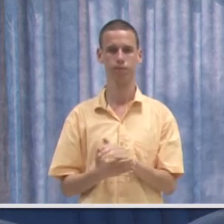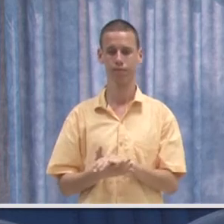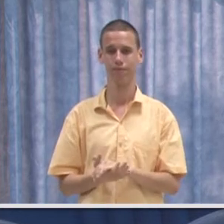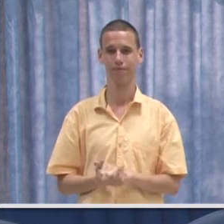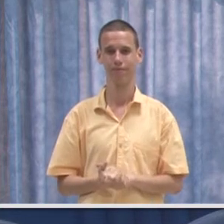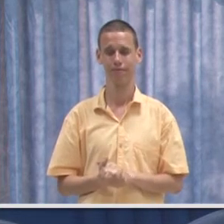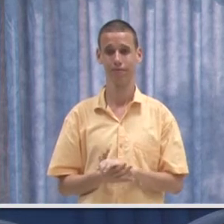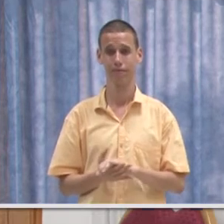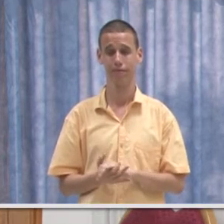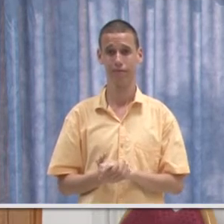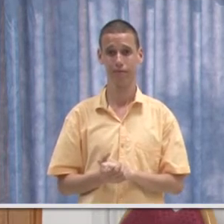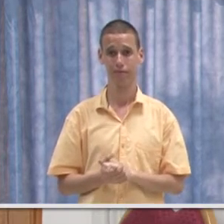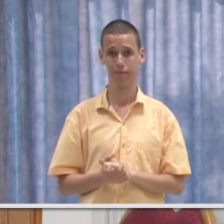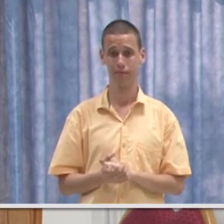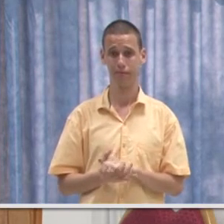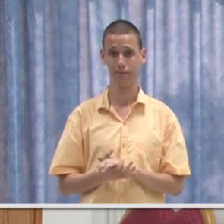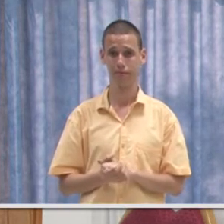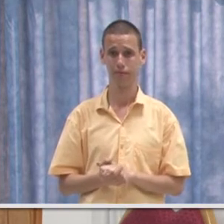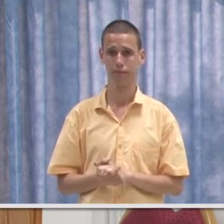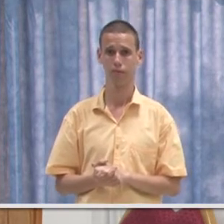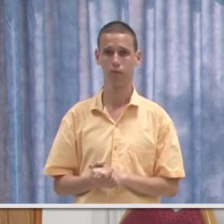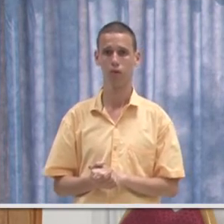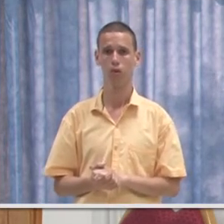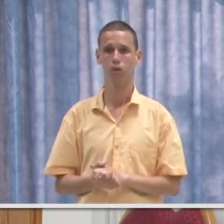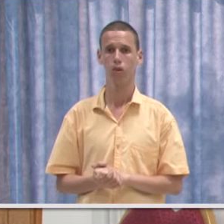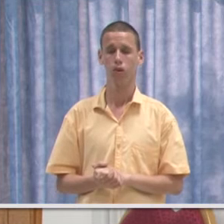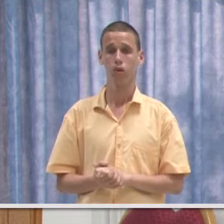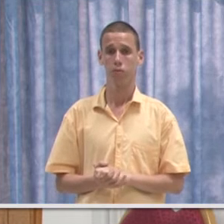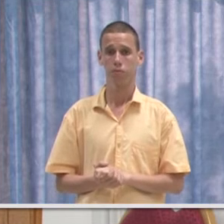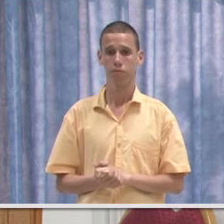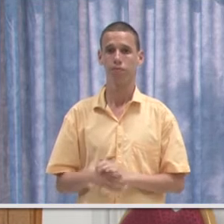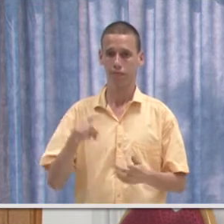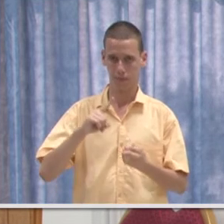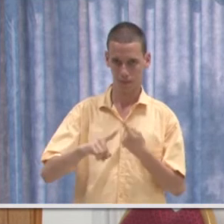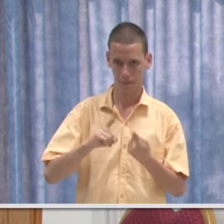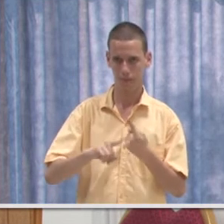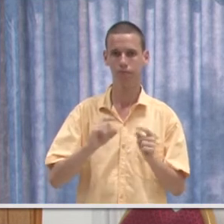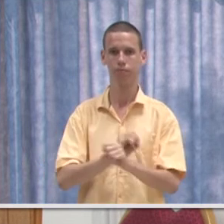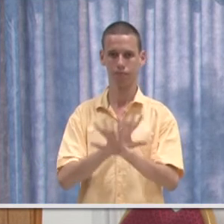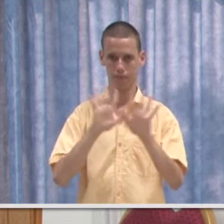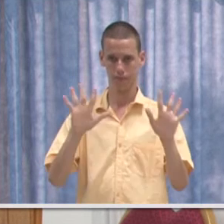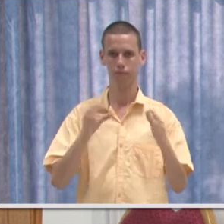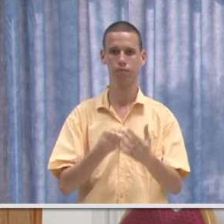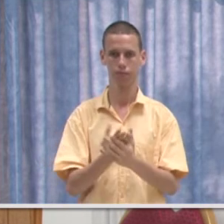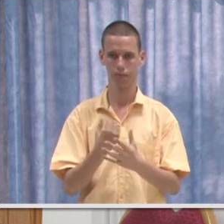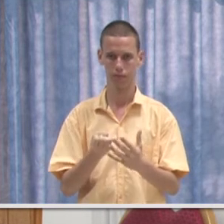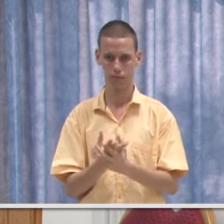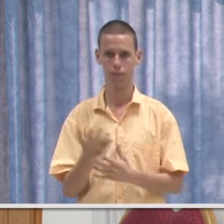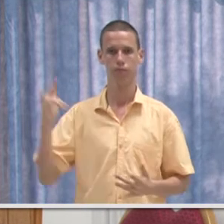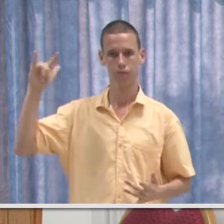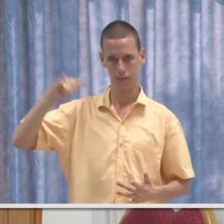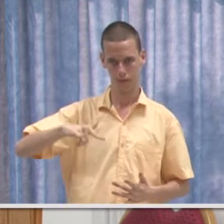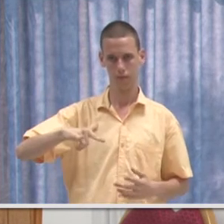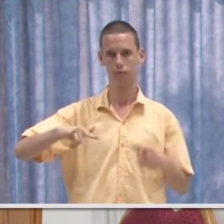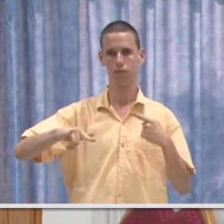Oui, merci pour votre clarité de sa question concernant repatriation flight. Pour